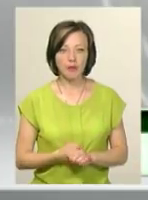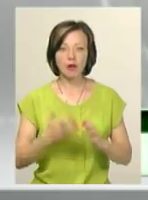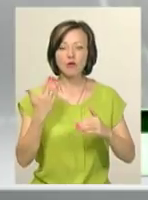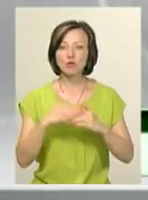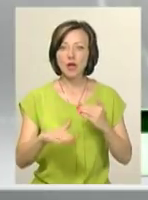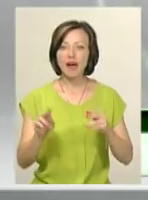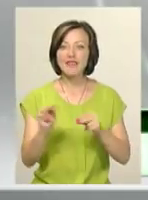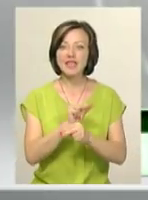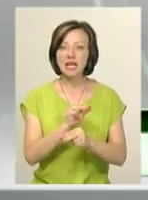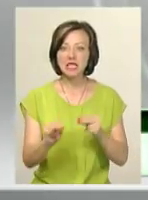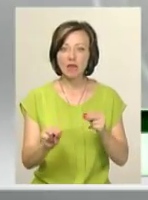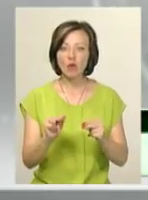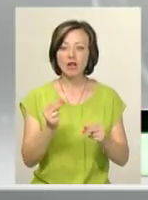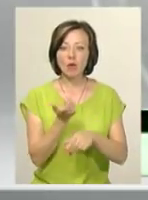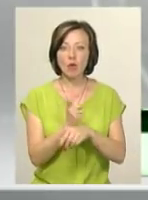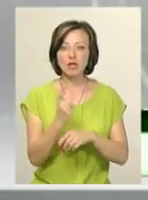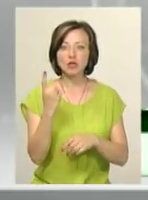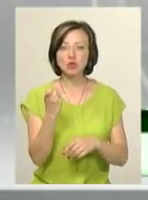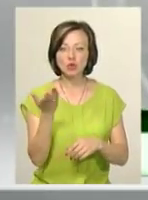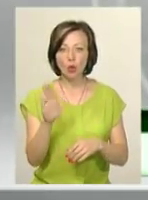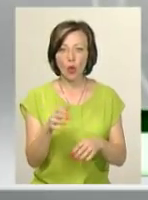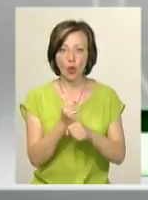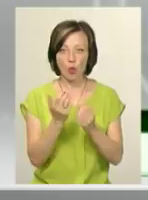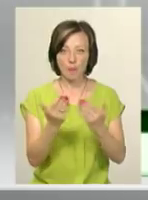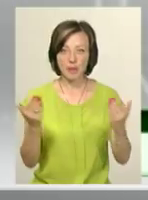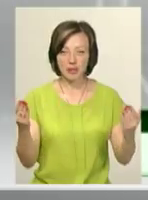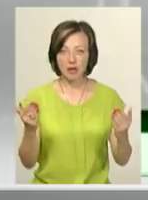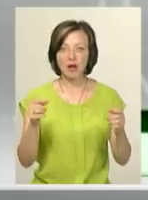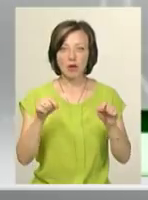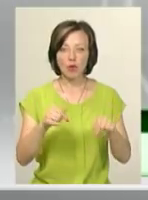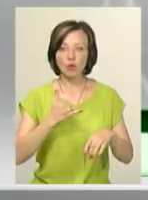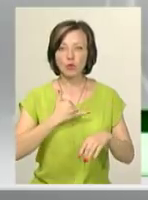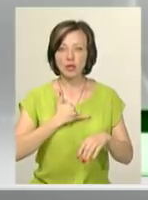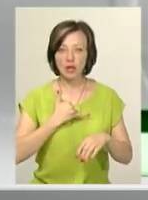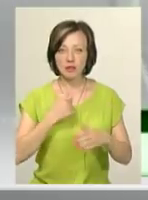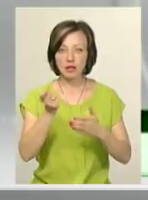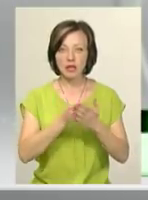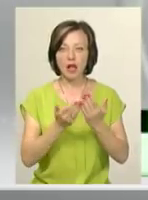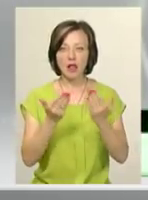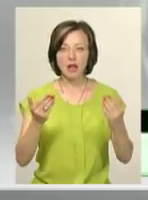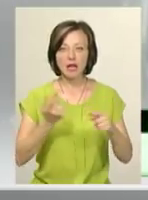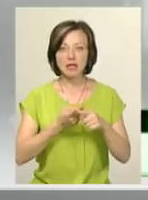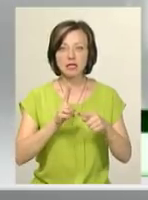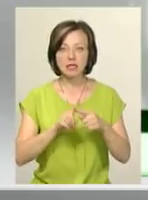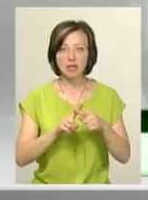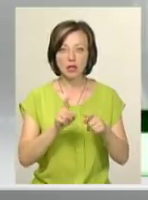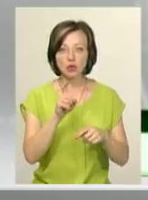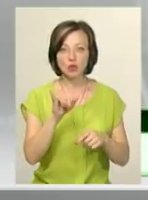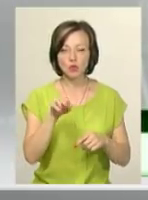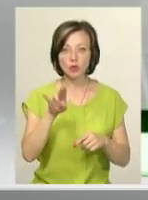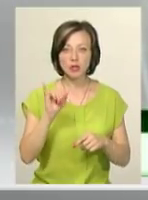відреставровано понад 100 робіт. Загалом на сьогоднішній день роботи, які виставлені нас в картині галереї, це і роботи Жудіна, це